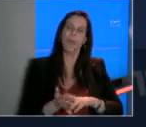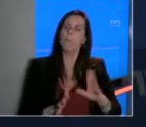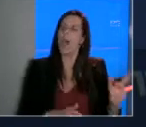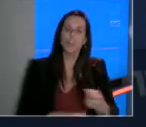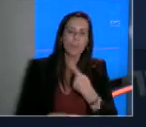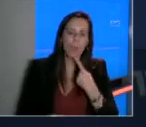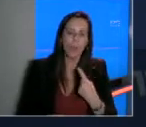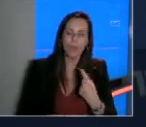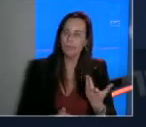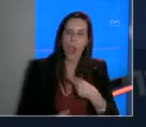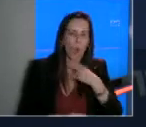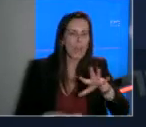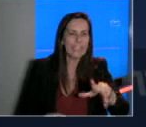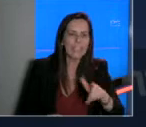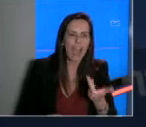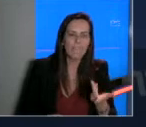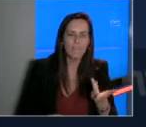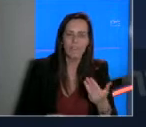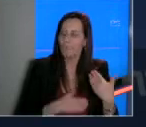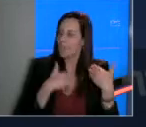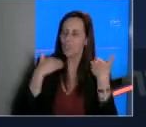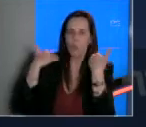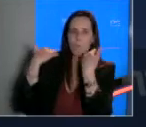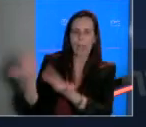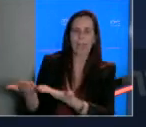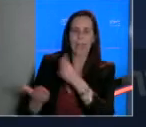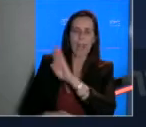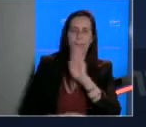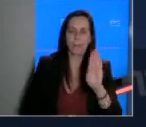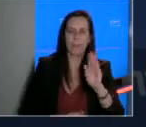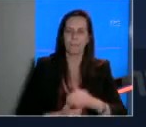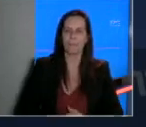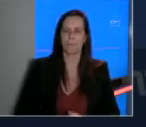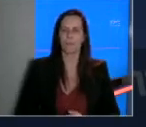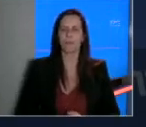שלהם נגנבו וניתנו במתנה לנתניהו.